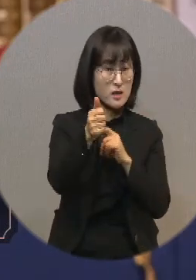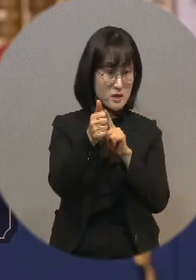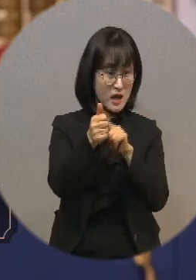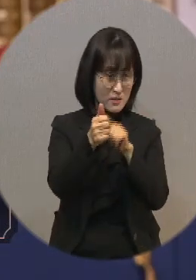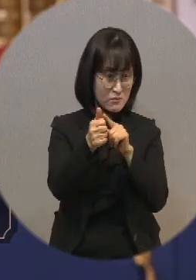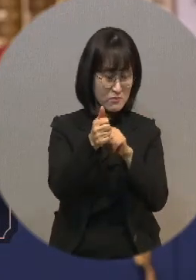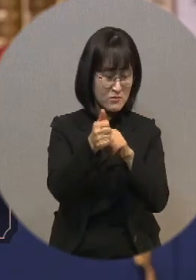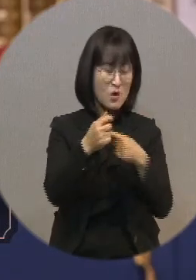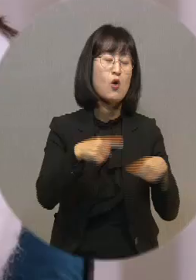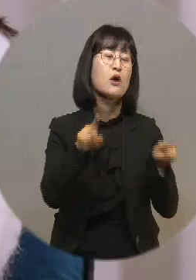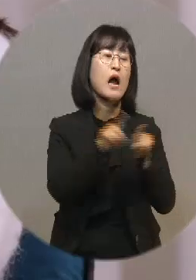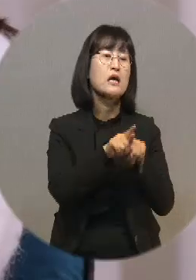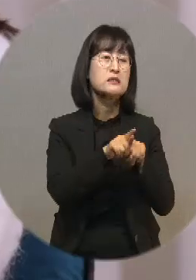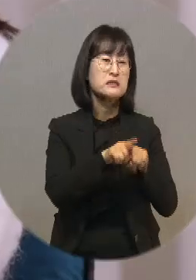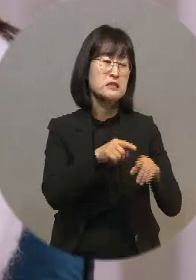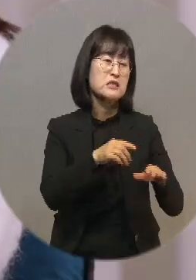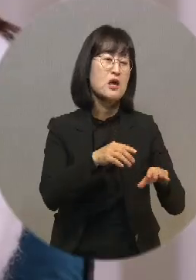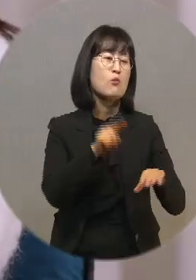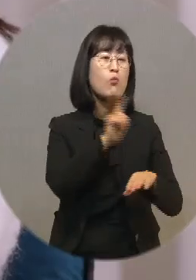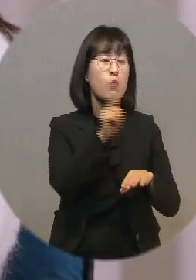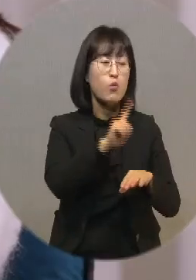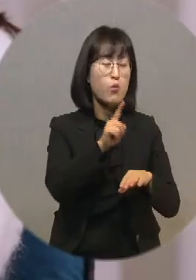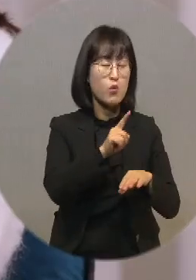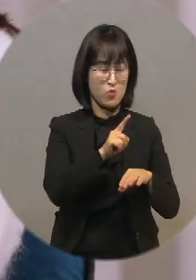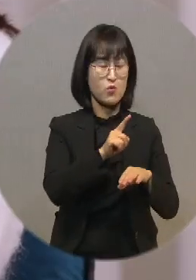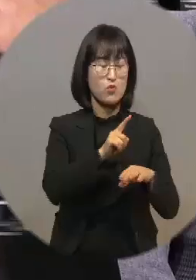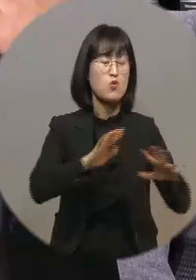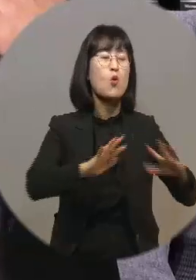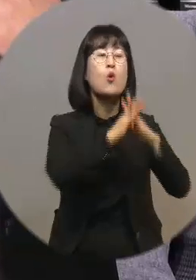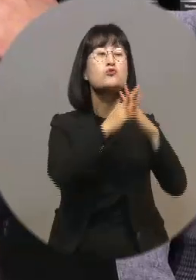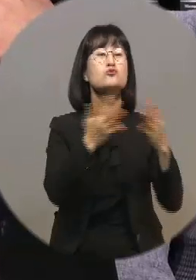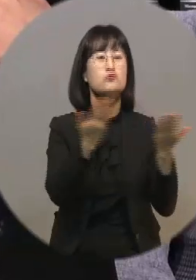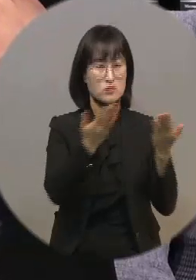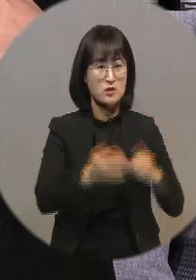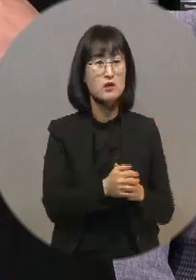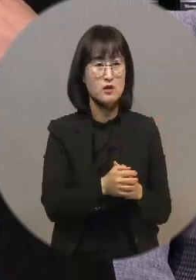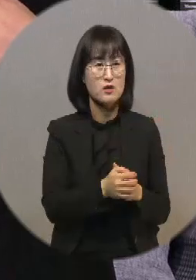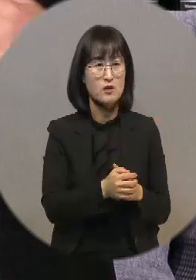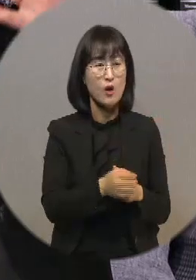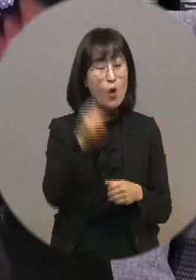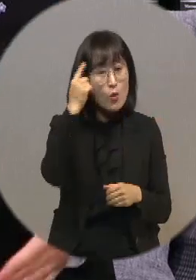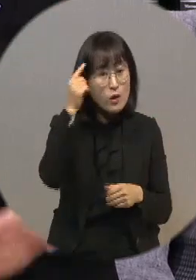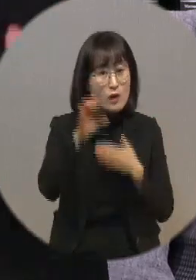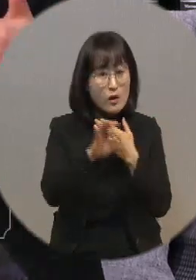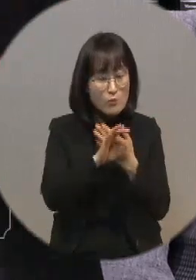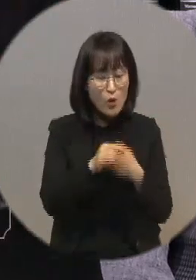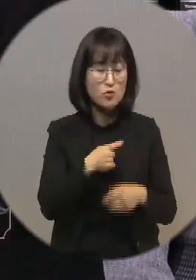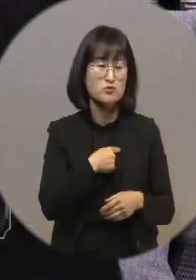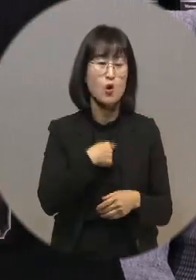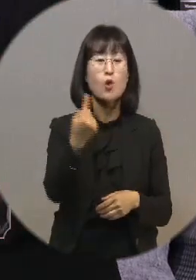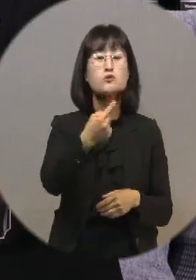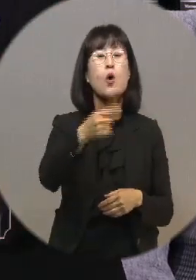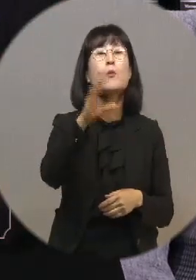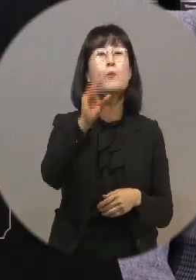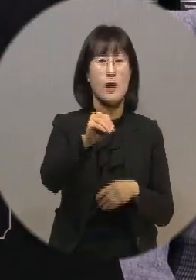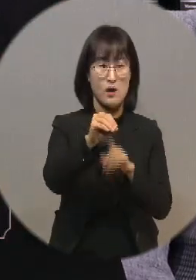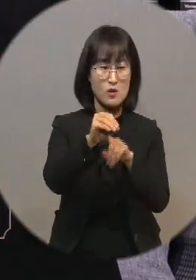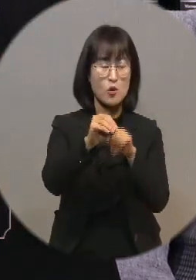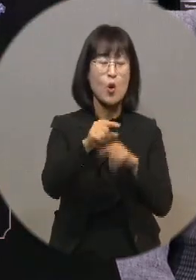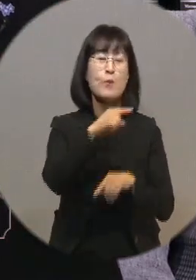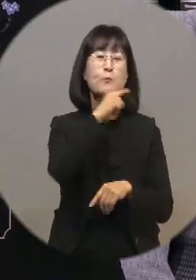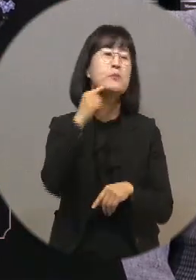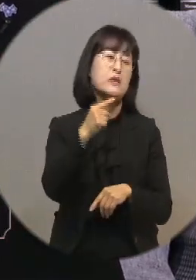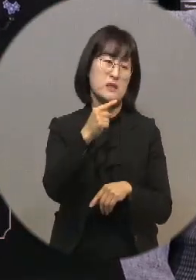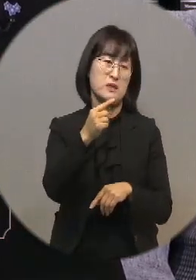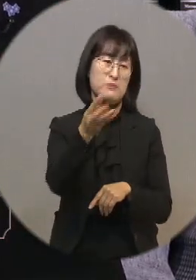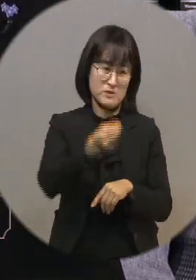1년 했었어요. 그래서 주옥 씨도요? 네네. 네, 저희도 1,000만 원 빚을 지고 왔거든요. 거기에 먹고 사는 생활비에